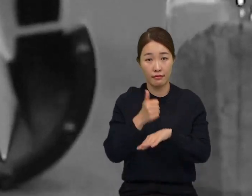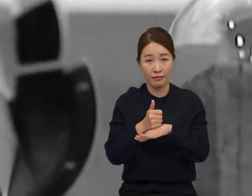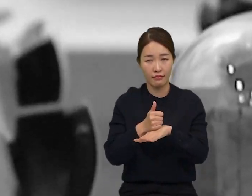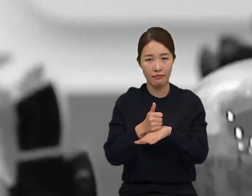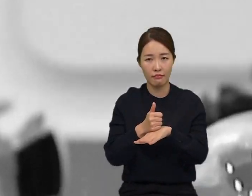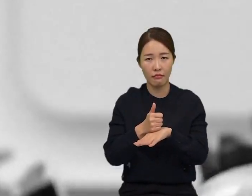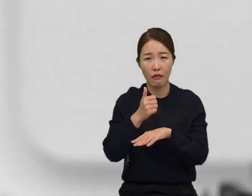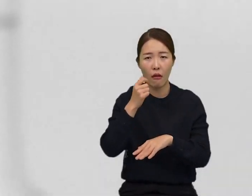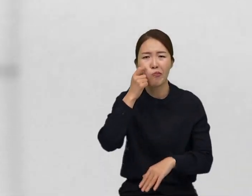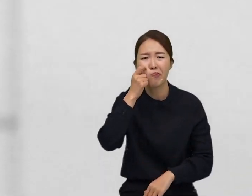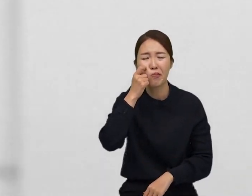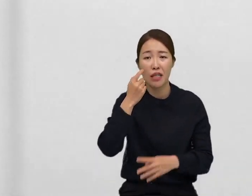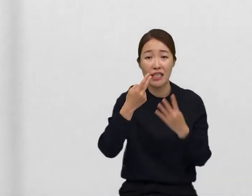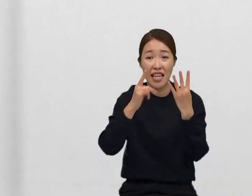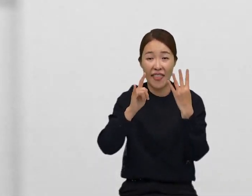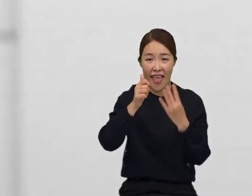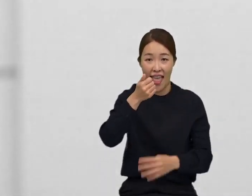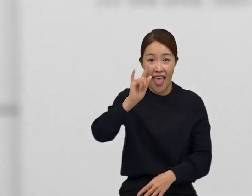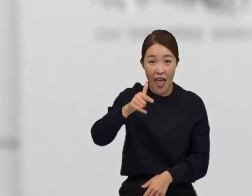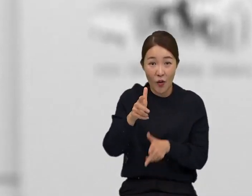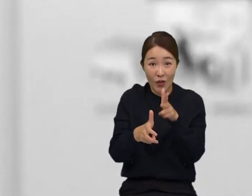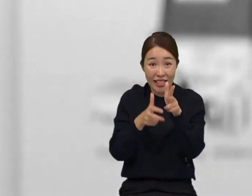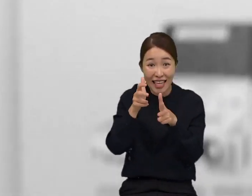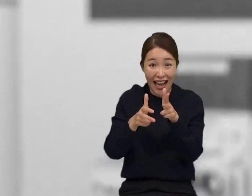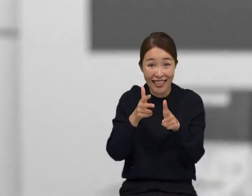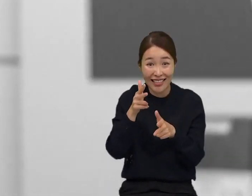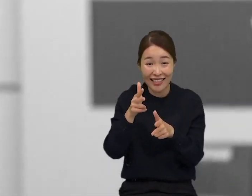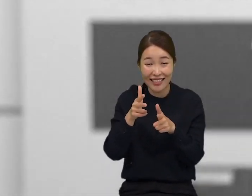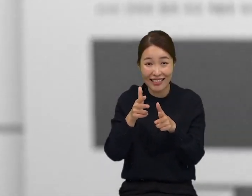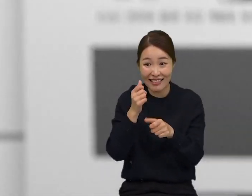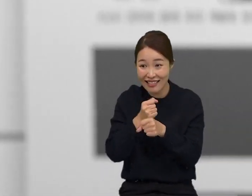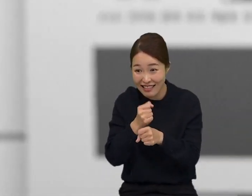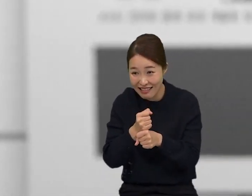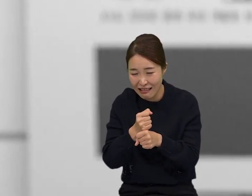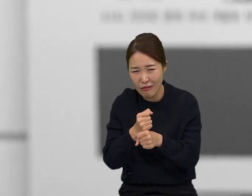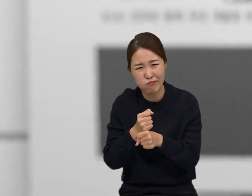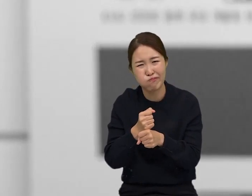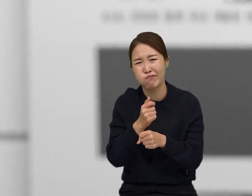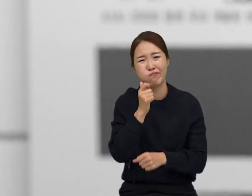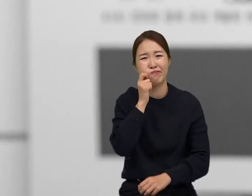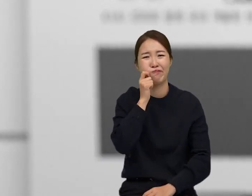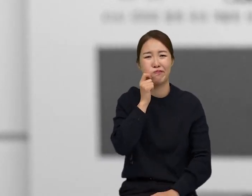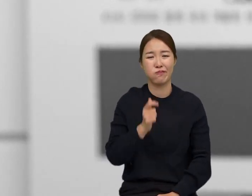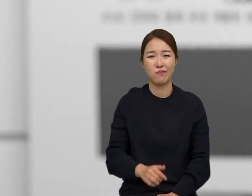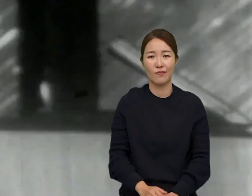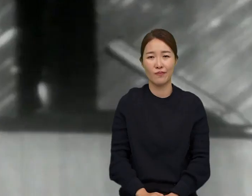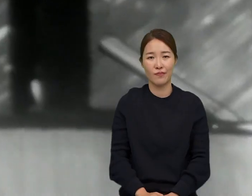그러나 차관을 넣지 못해 4대 핵공장 사업은 진척되지 못했다.